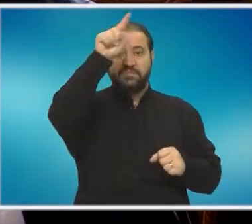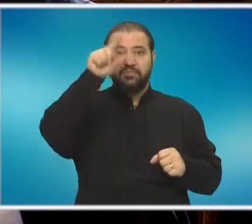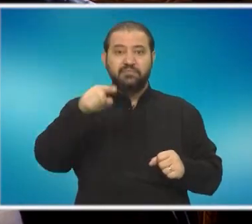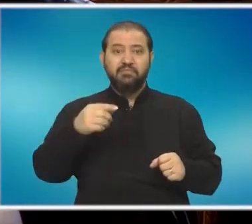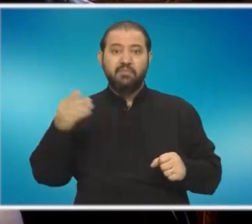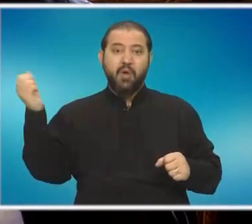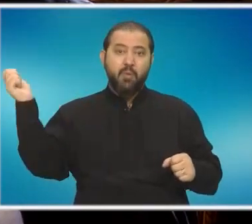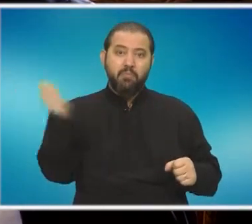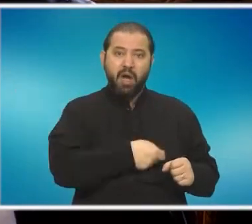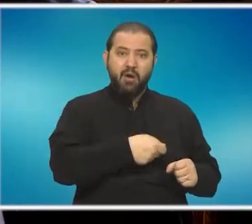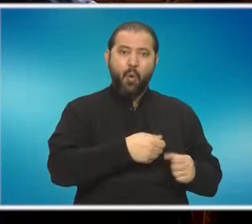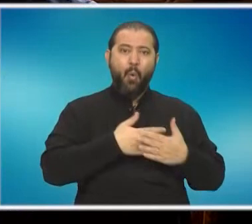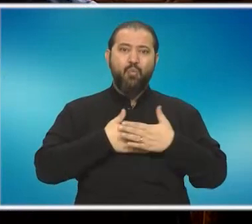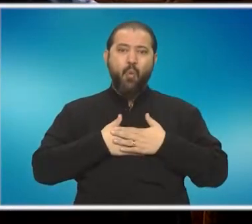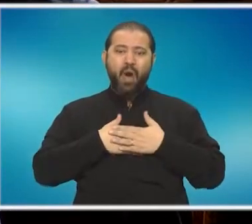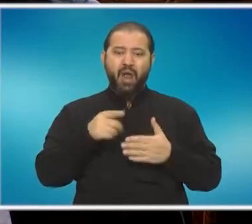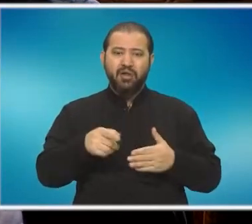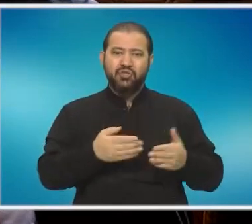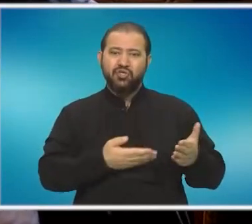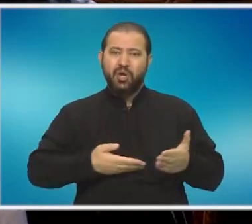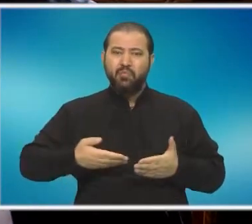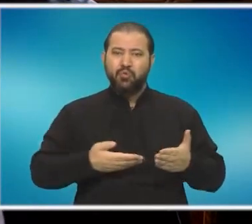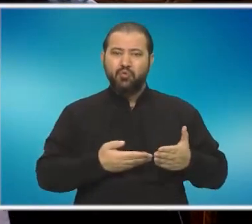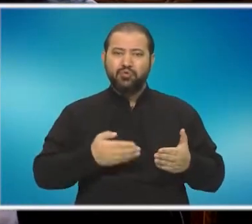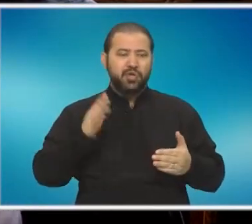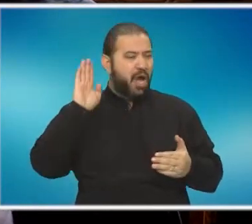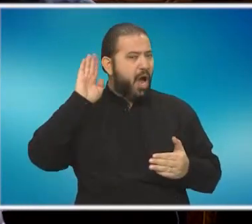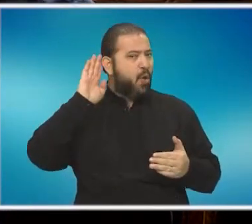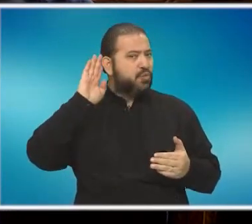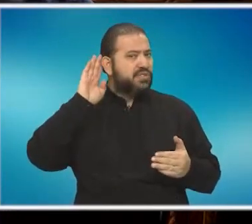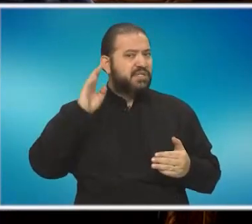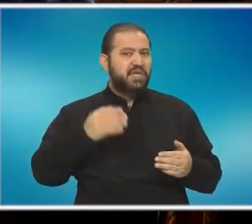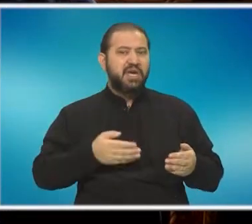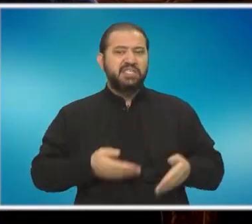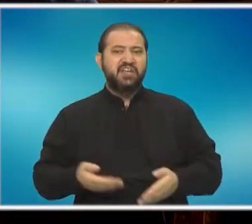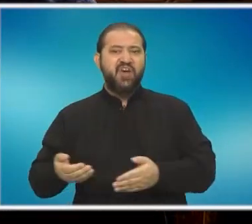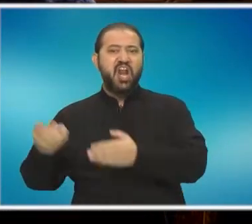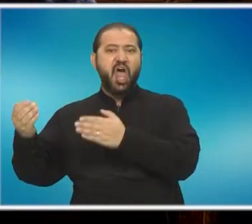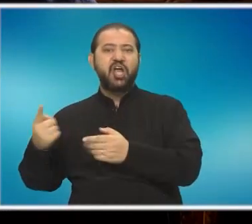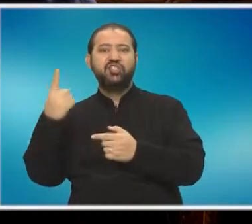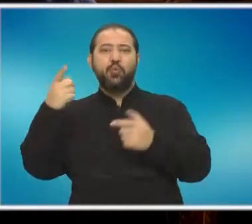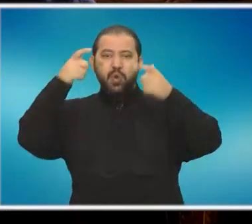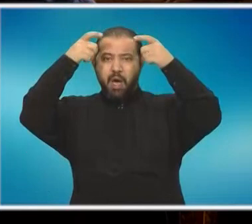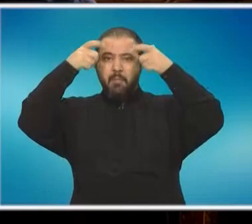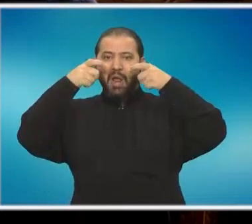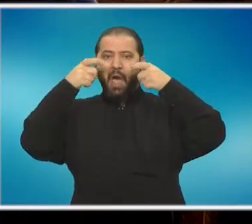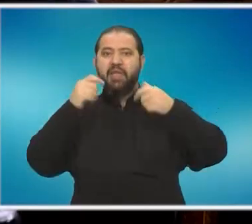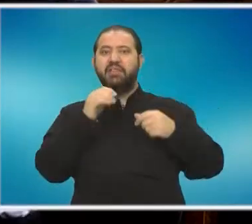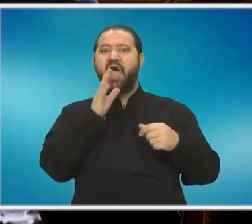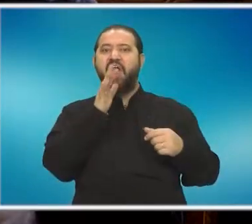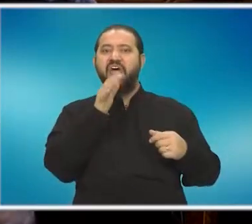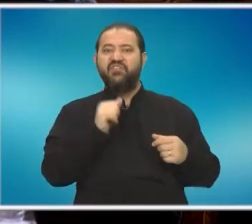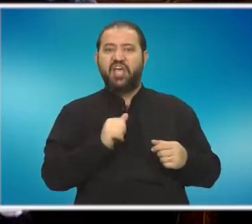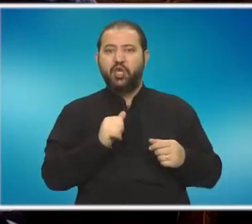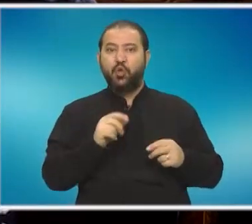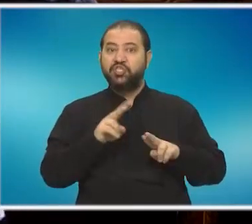De ce? Simplu, auzind că se va naște un rege, un împărat al iudeilor, și